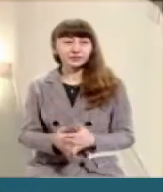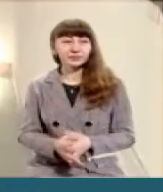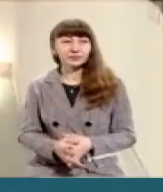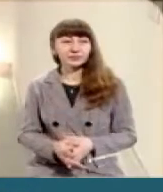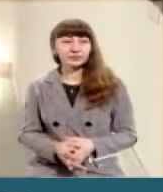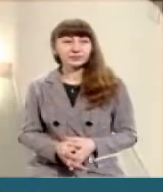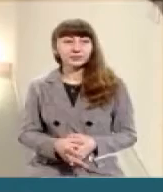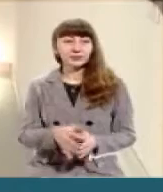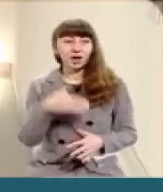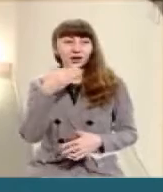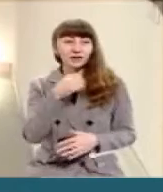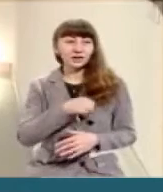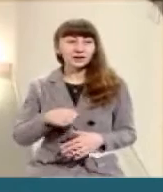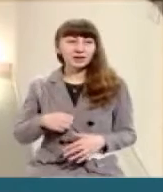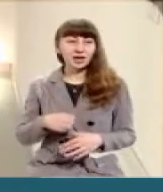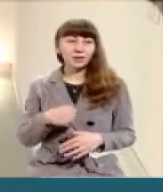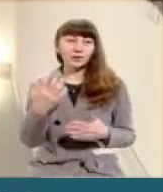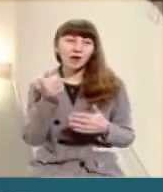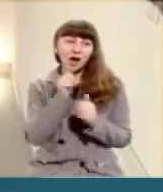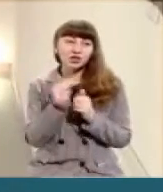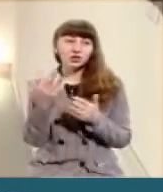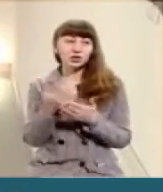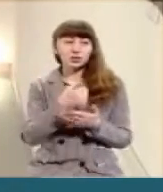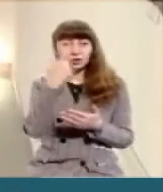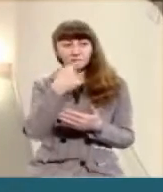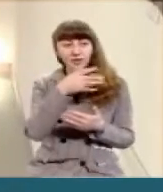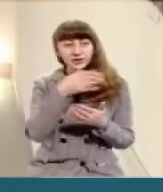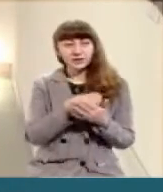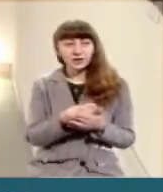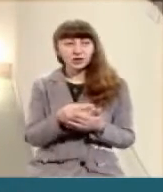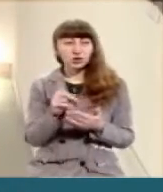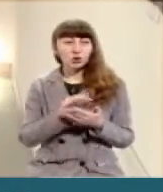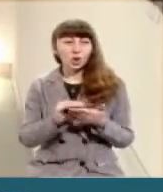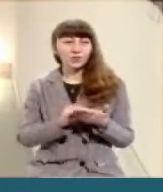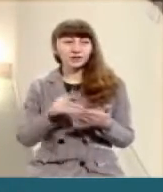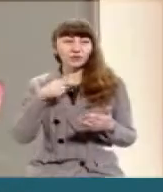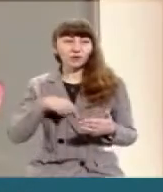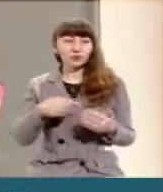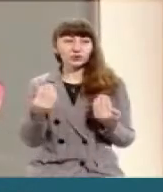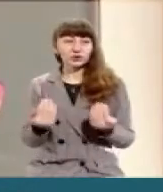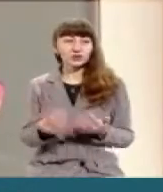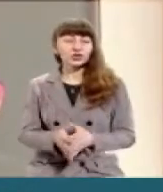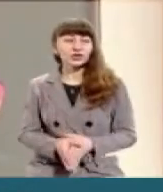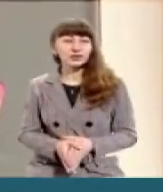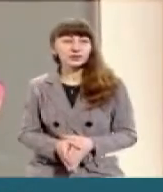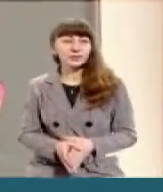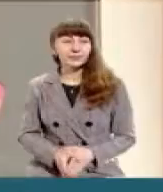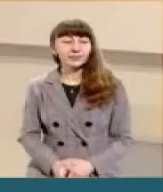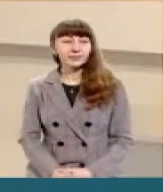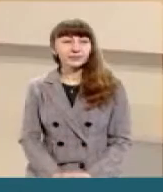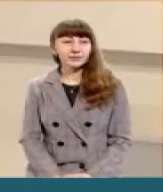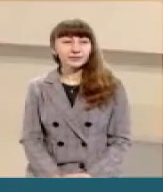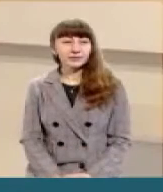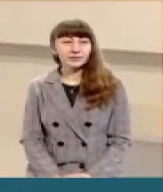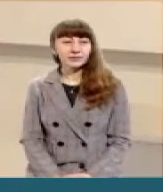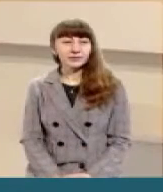Как говорит сам автор, здесь каждый найдет для себя что-то свое. То, что описывает его внутреннее состояние сейчас, на данном этапе жизни.